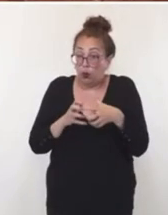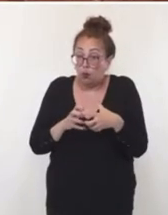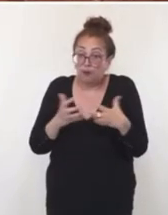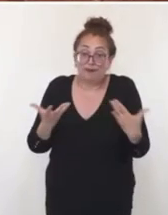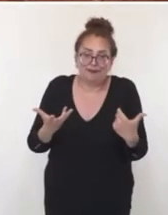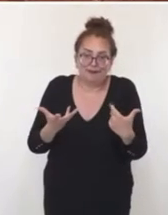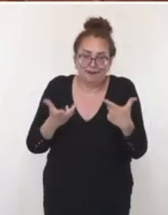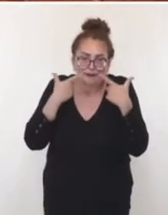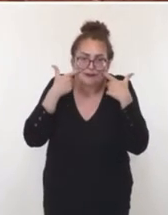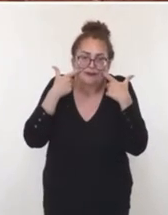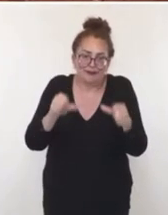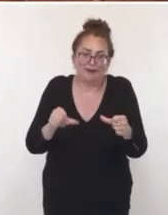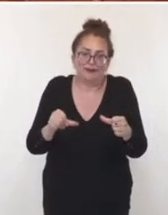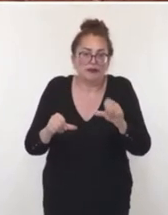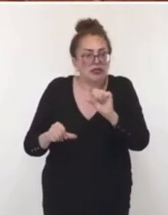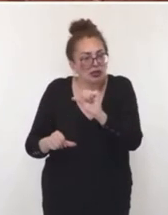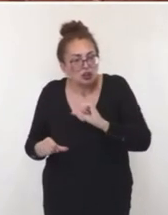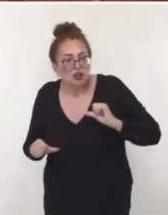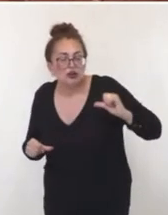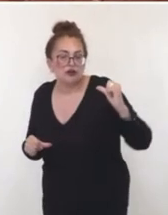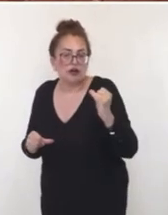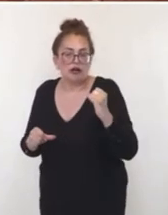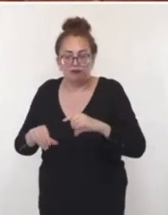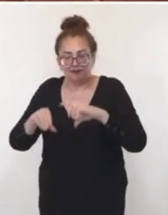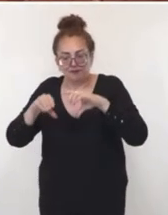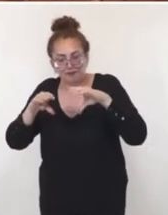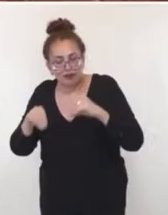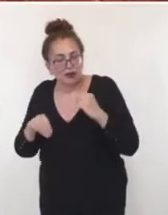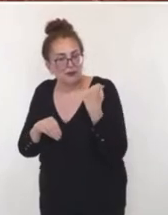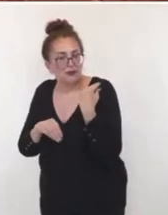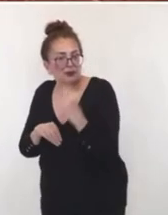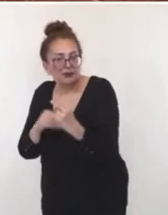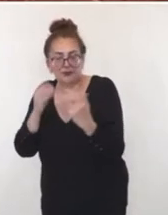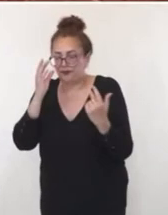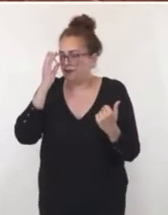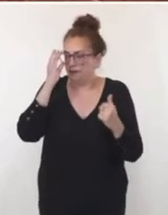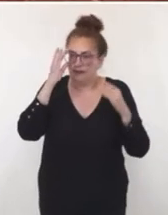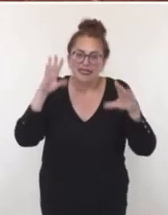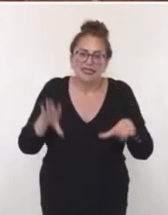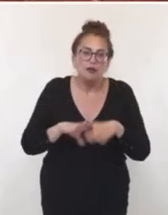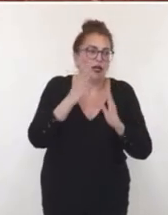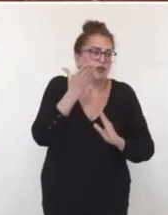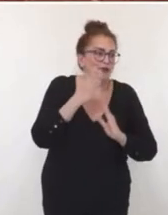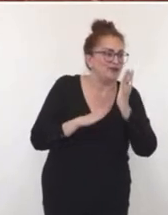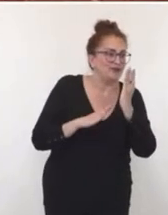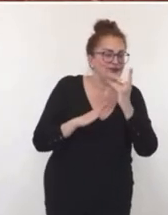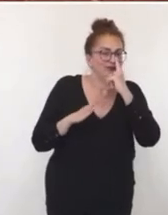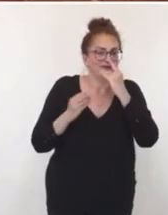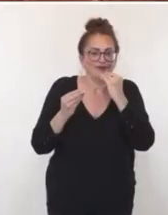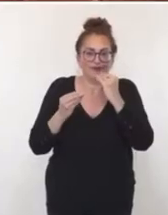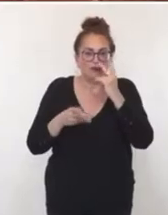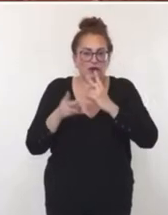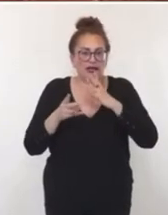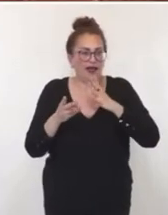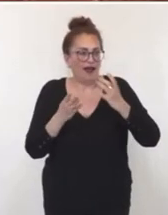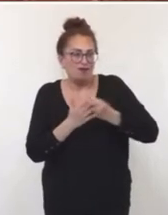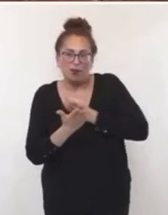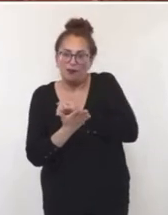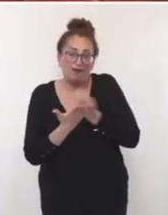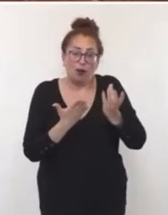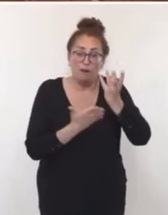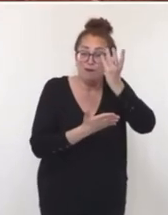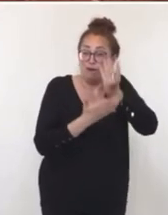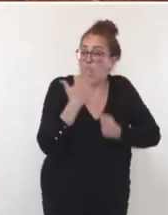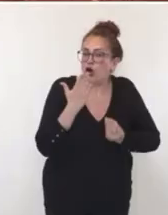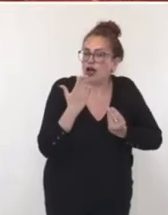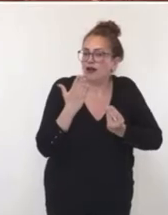des postures et des caricatures, il y a sans doute un besoin d'échange, de partage, peut-être de chiffres d'ailleurs beaucoup plus précis. C'est la raison pour laquelle